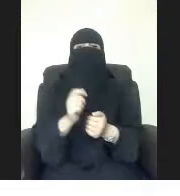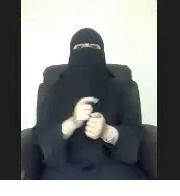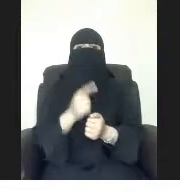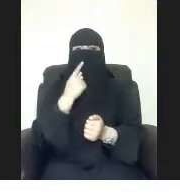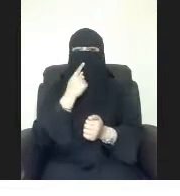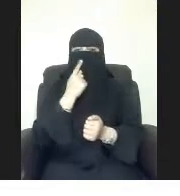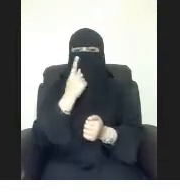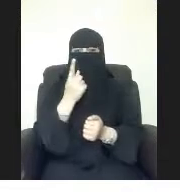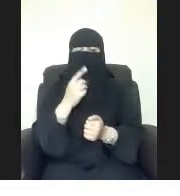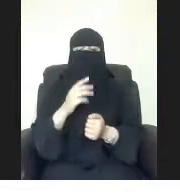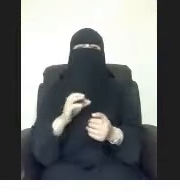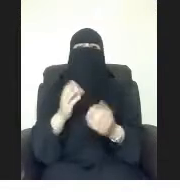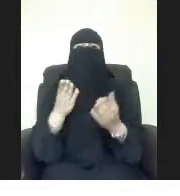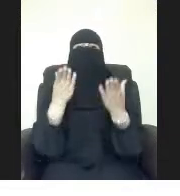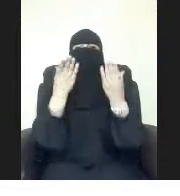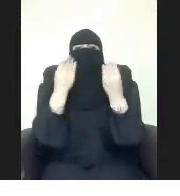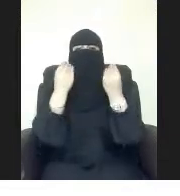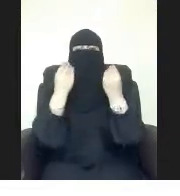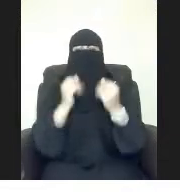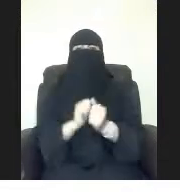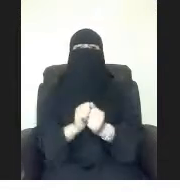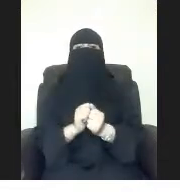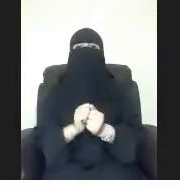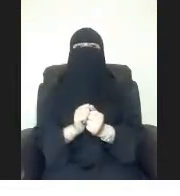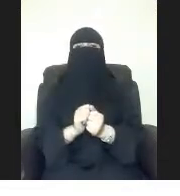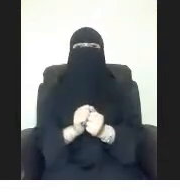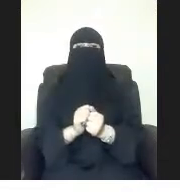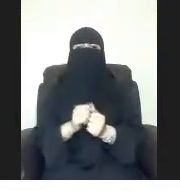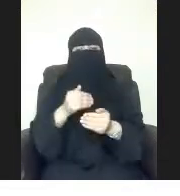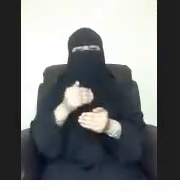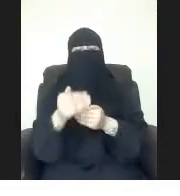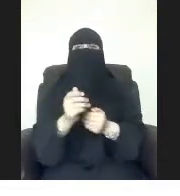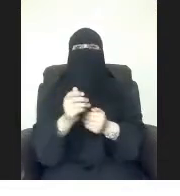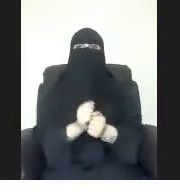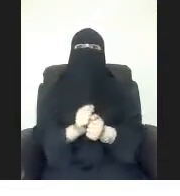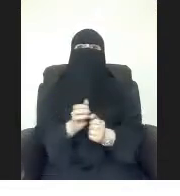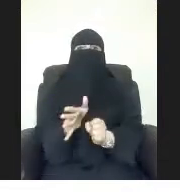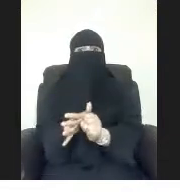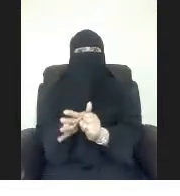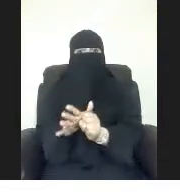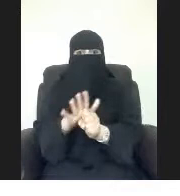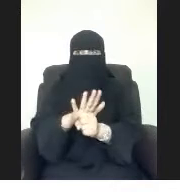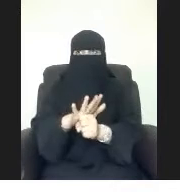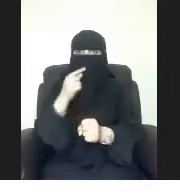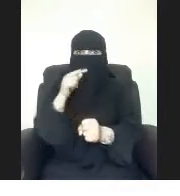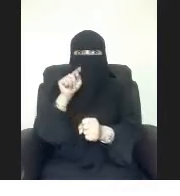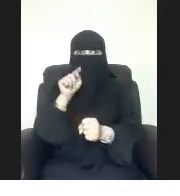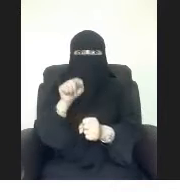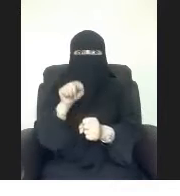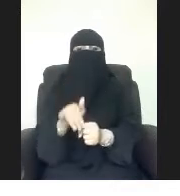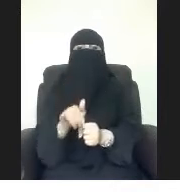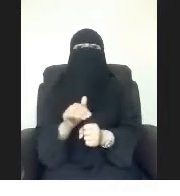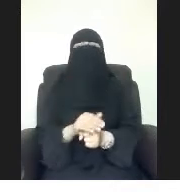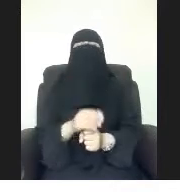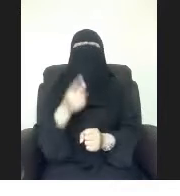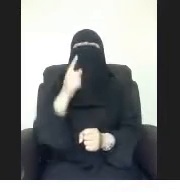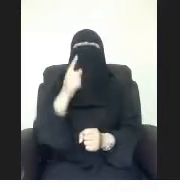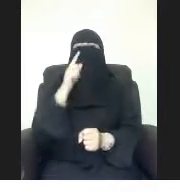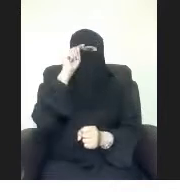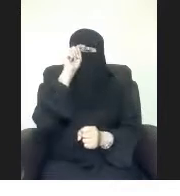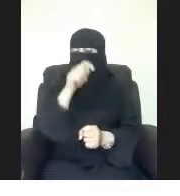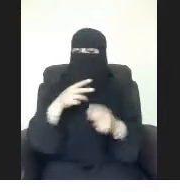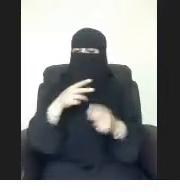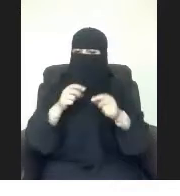أثناء أزمة أو أثناء جائحة كورونا الحقيقة انتشر مصطلح التعلم المدمج انتشارا